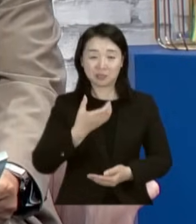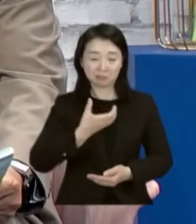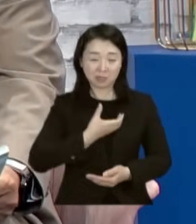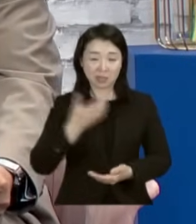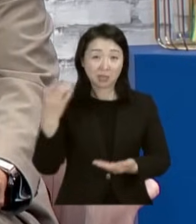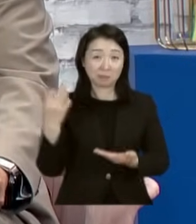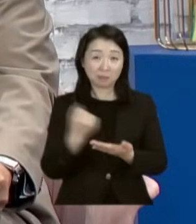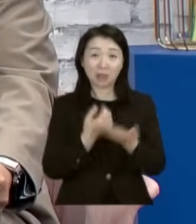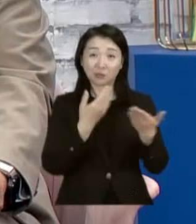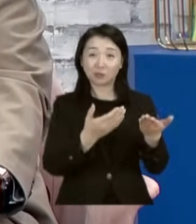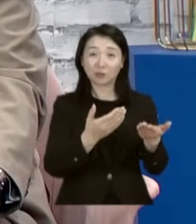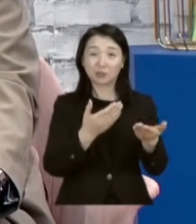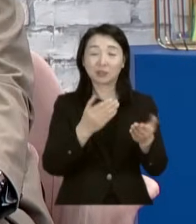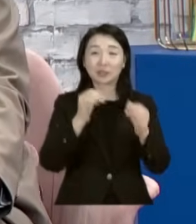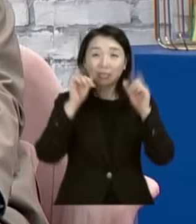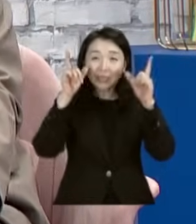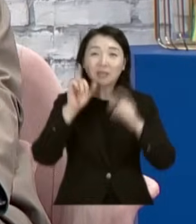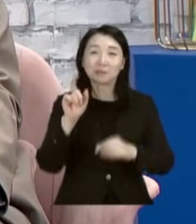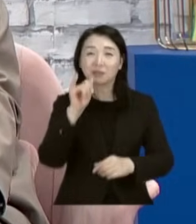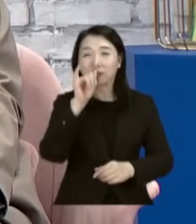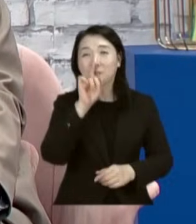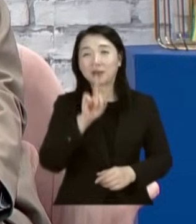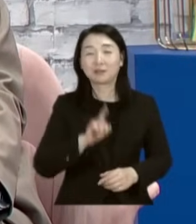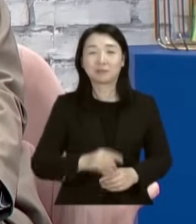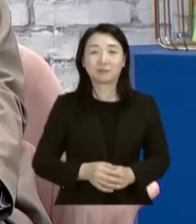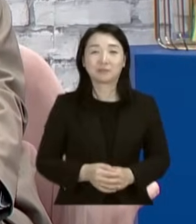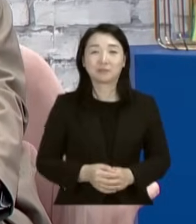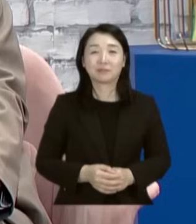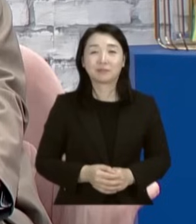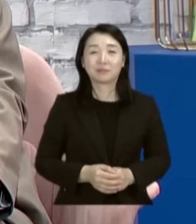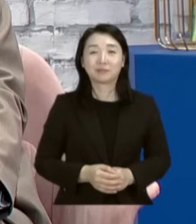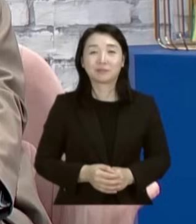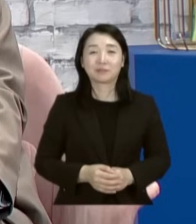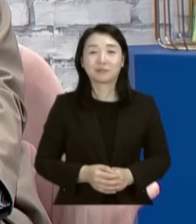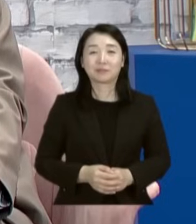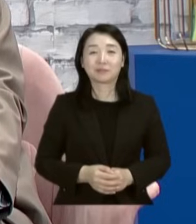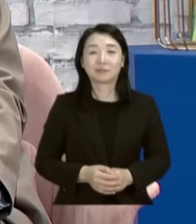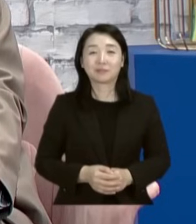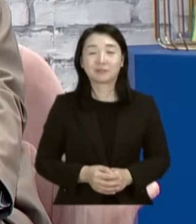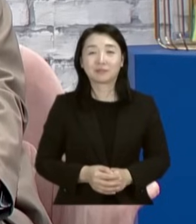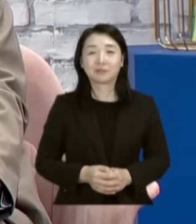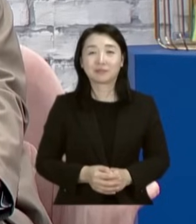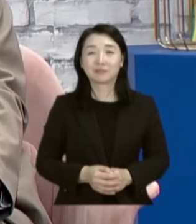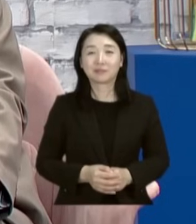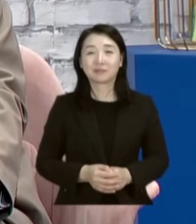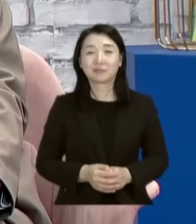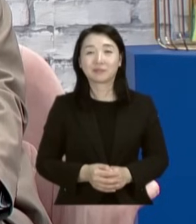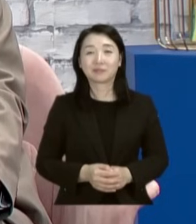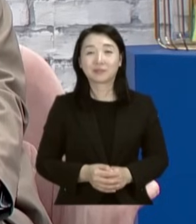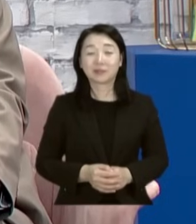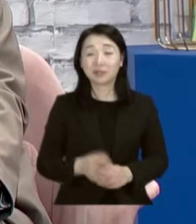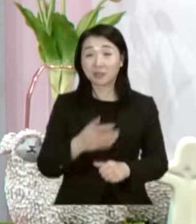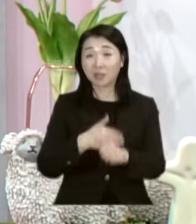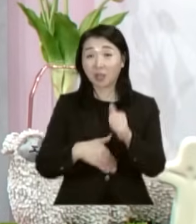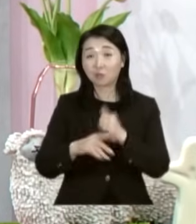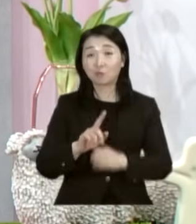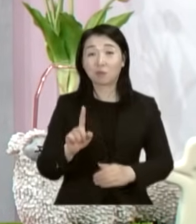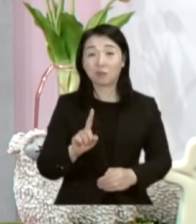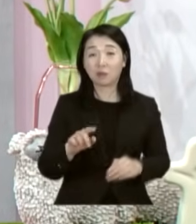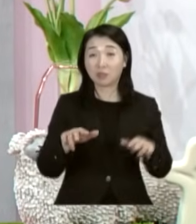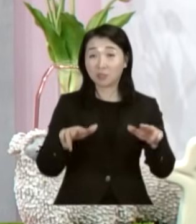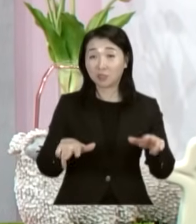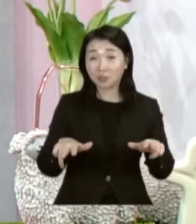주신 그때 깨달음이 있다고 고백 했거든요음 뭔가네 그 사실 제 주변에서